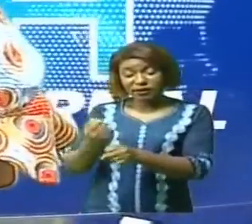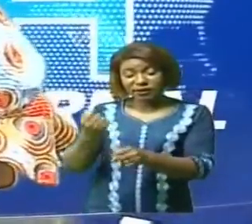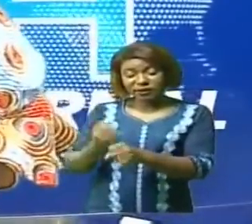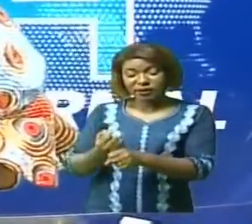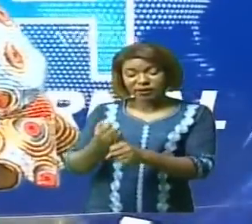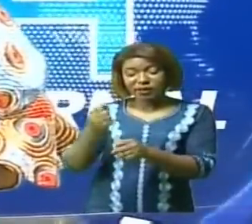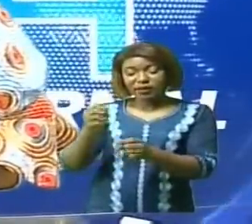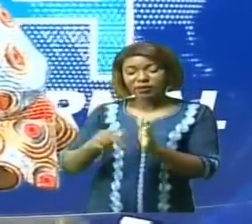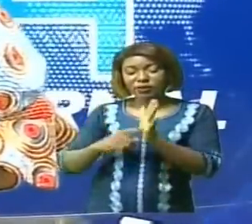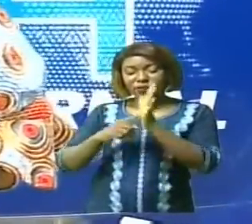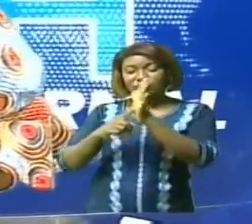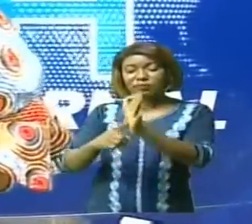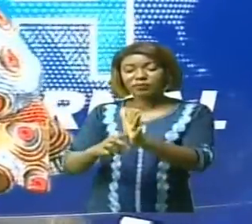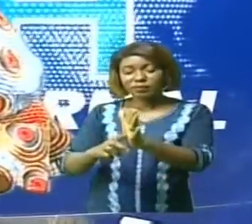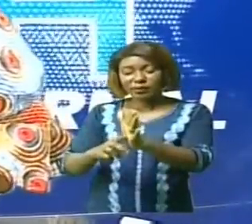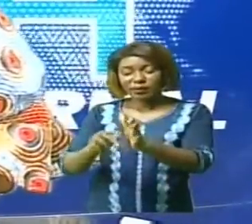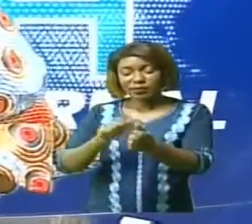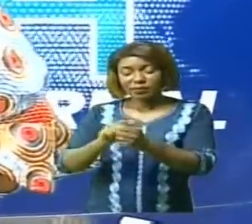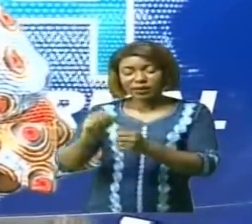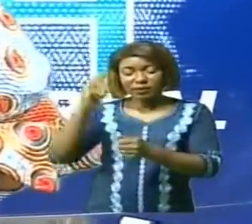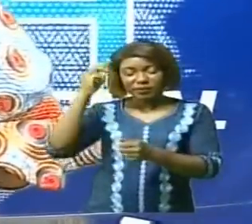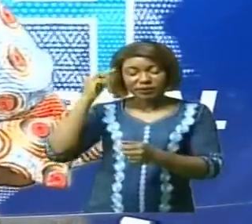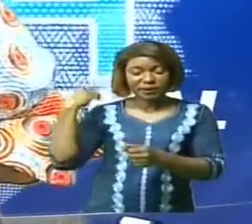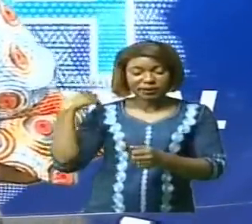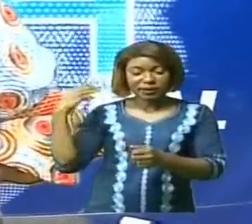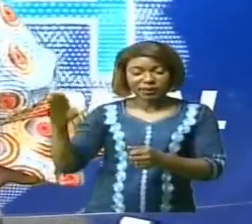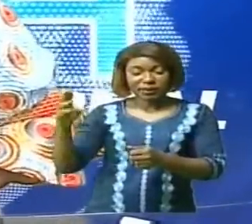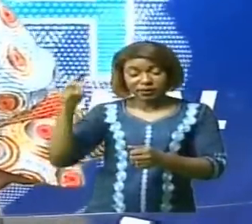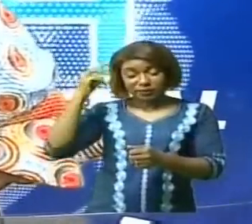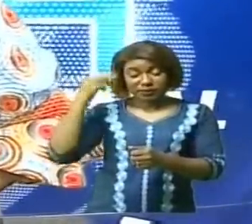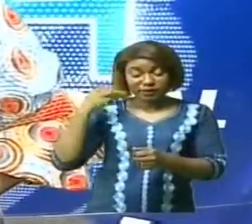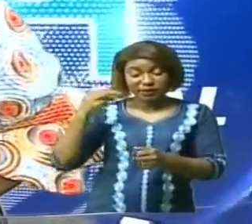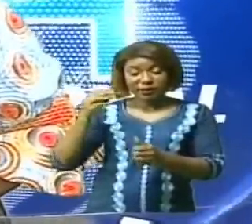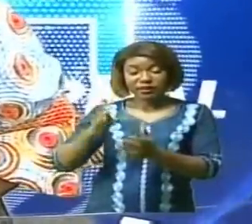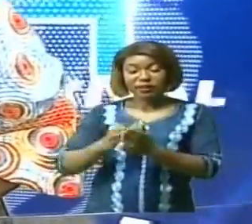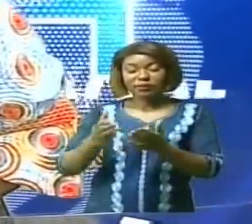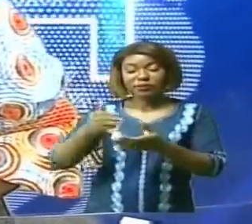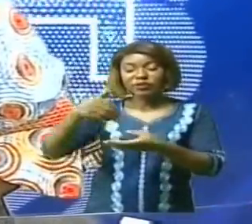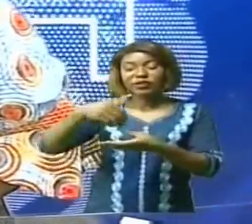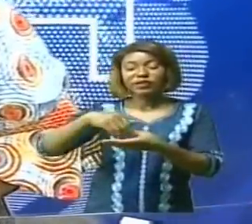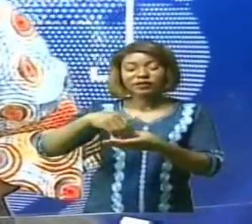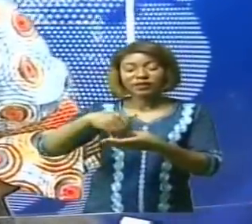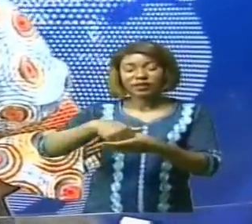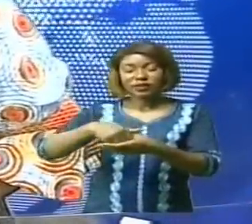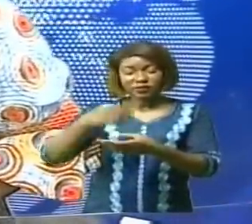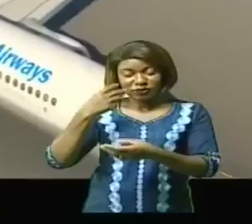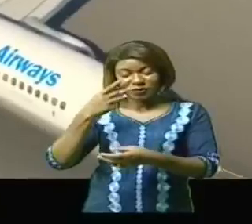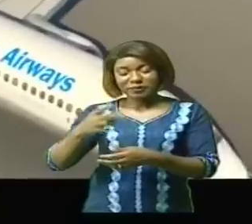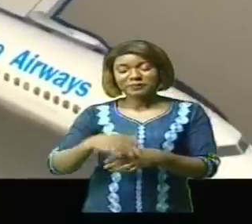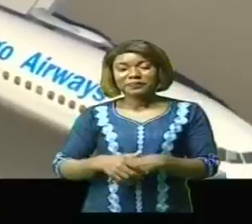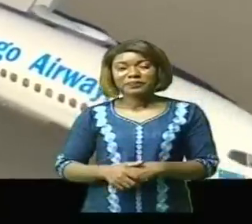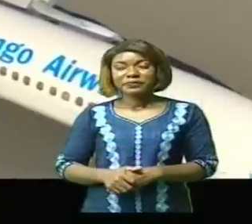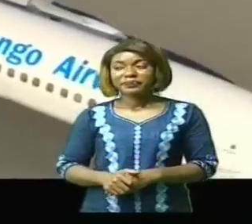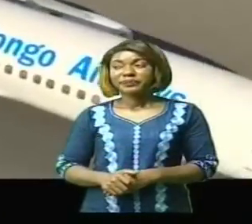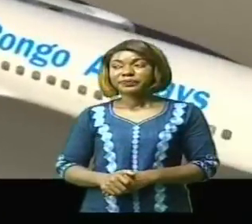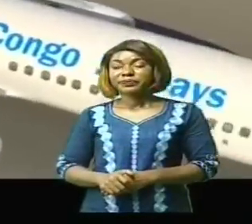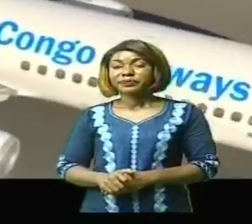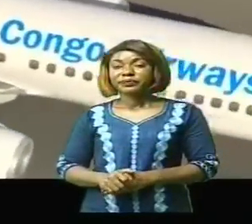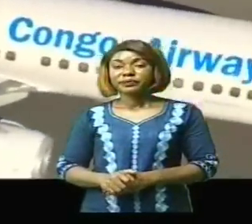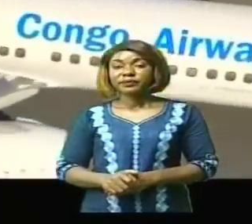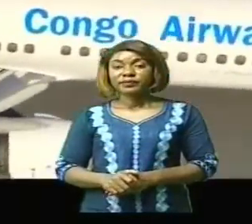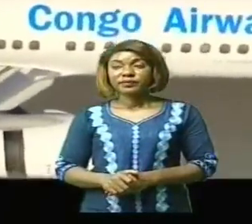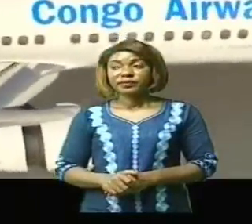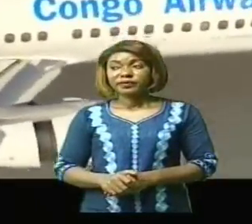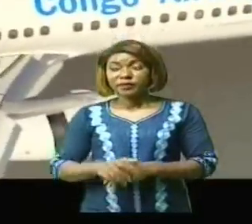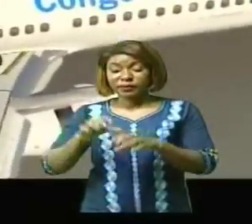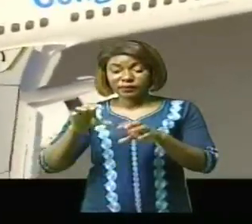la ministre d'État, ministre du portefeuille Adèle Kaïnda Maïnda. Angèle Mabiala Dantou. Congo